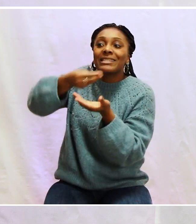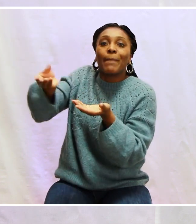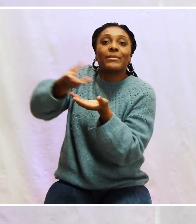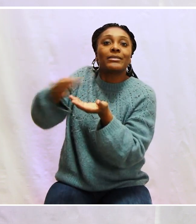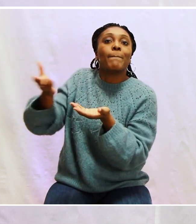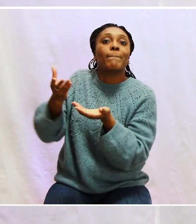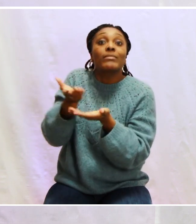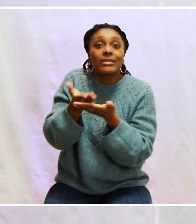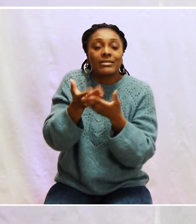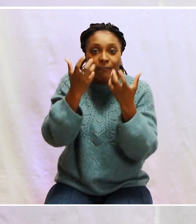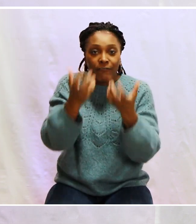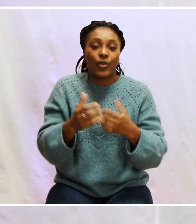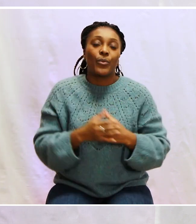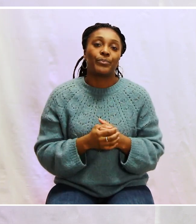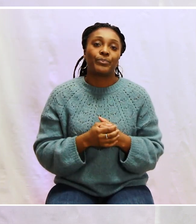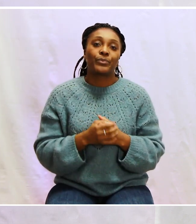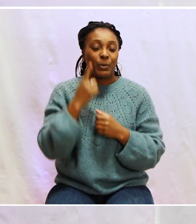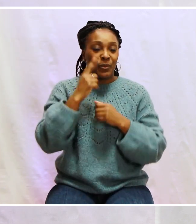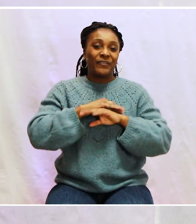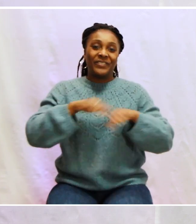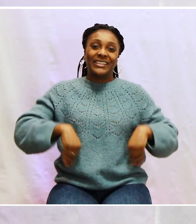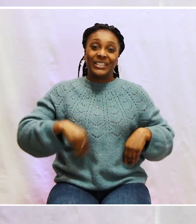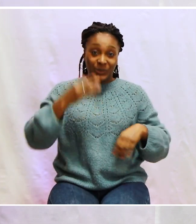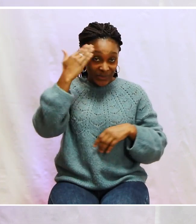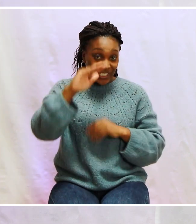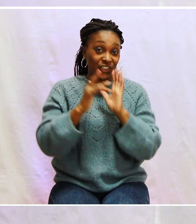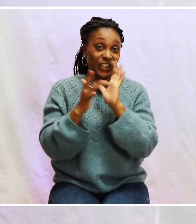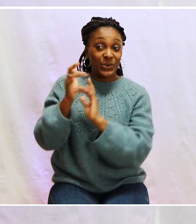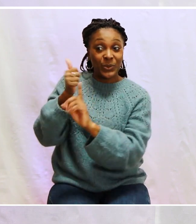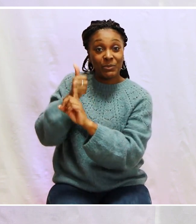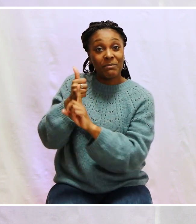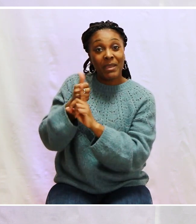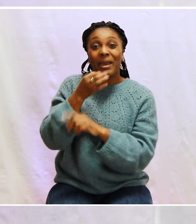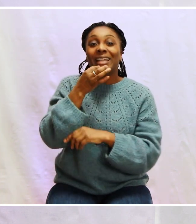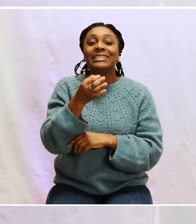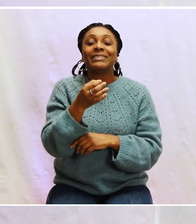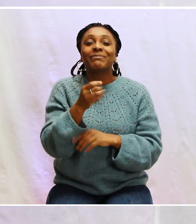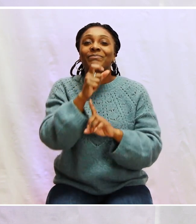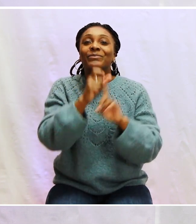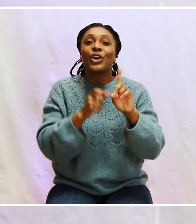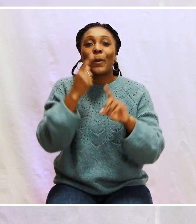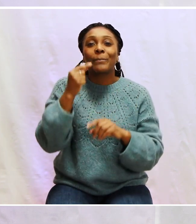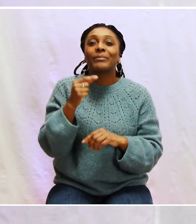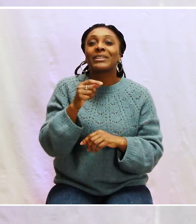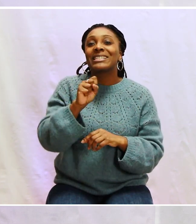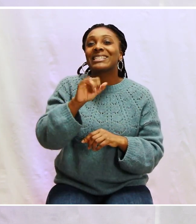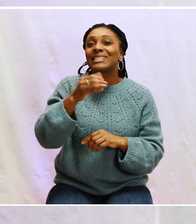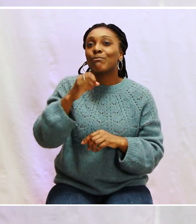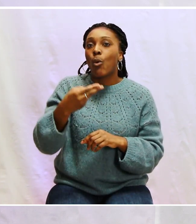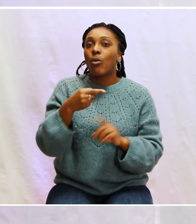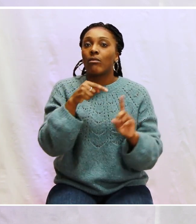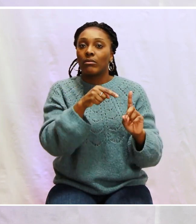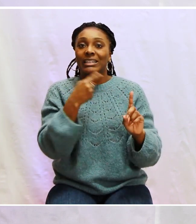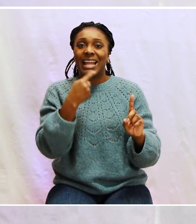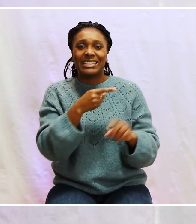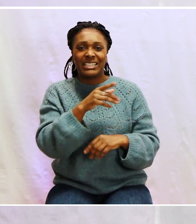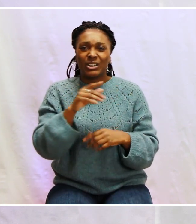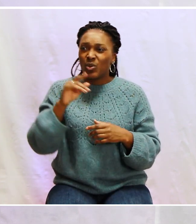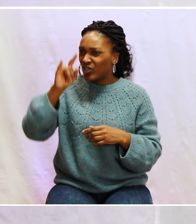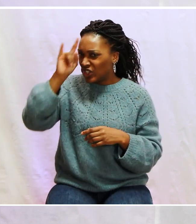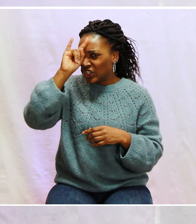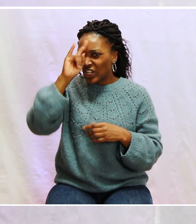pour terminer, vous savez que Jésus lui-même va dire à Simon, le diable vous a réclamé pour vous